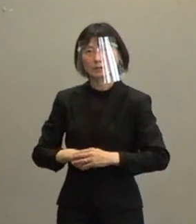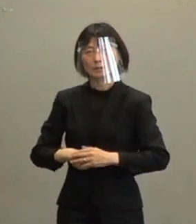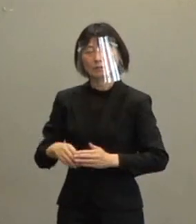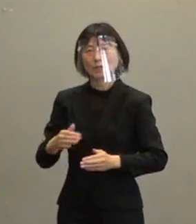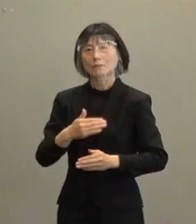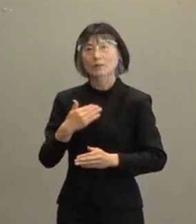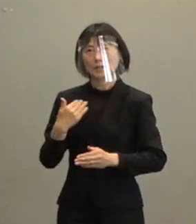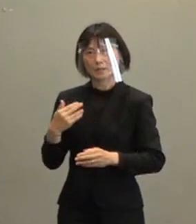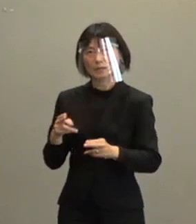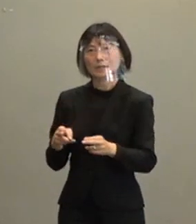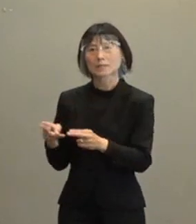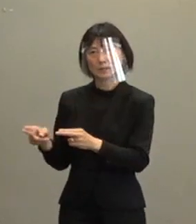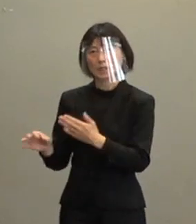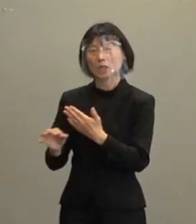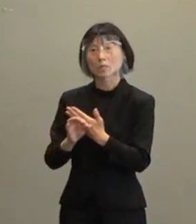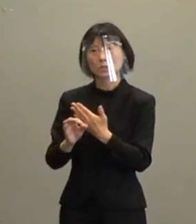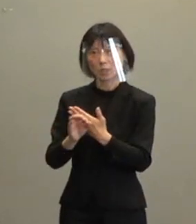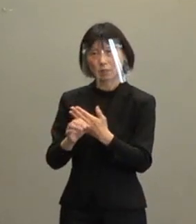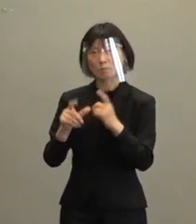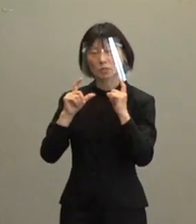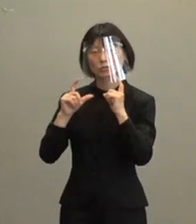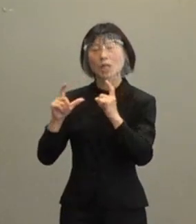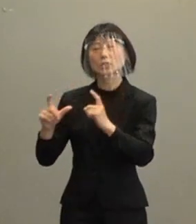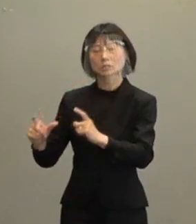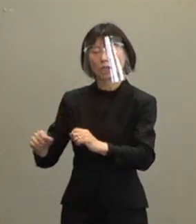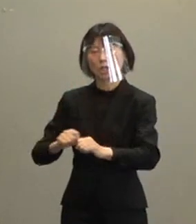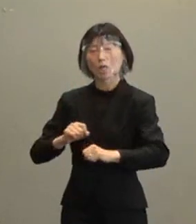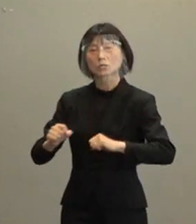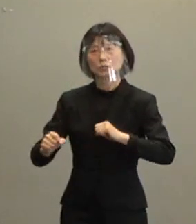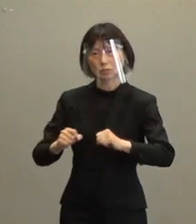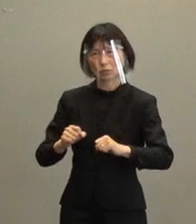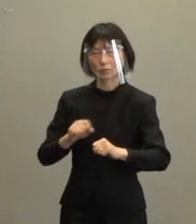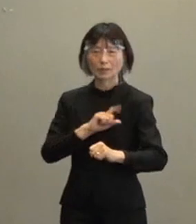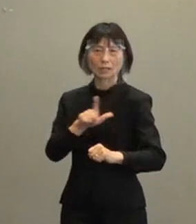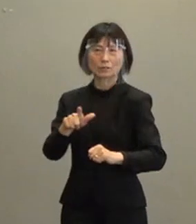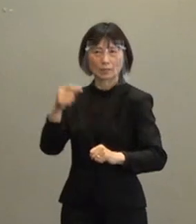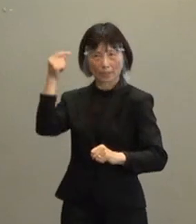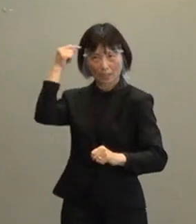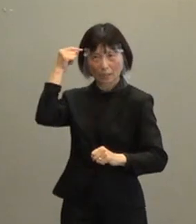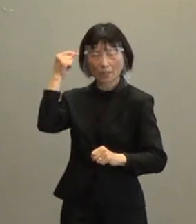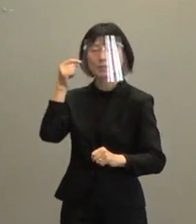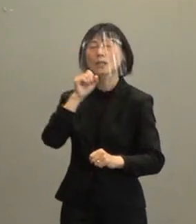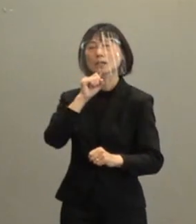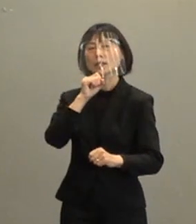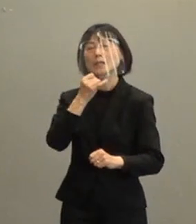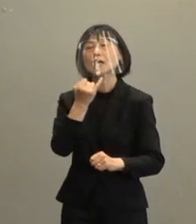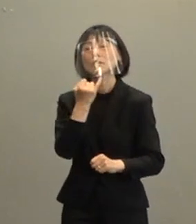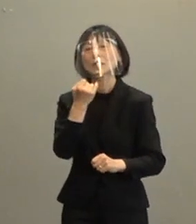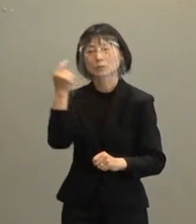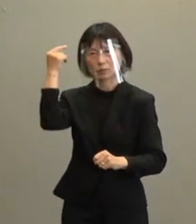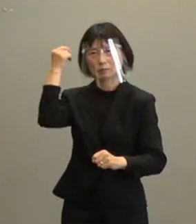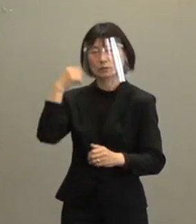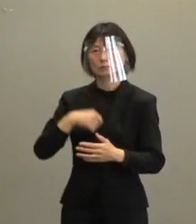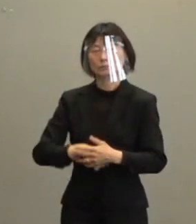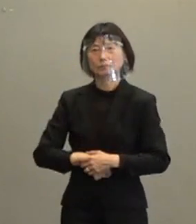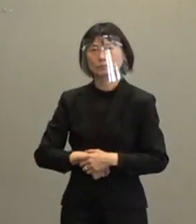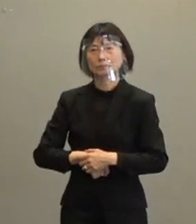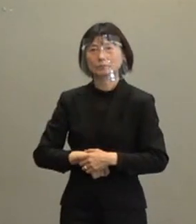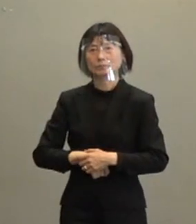我々の整理したケースにおいてはですね、マスクなしで活動することを積極的に考えて良いというふうに思っています。